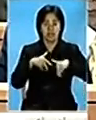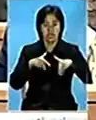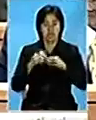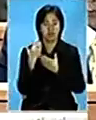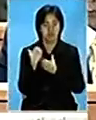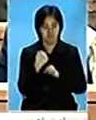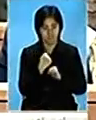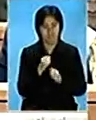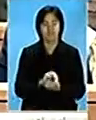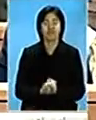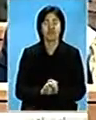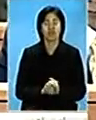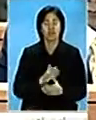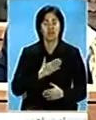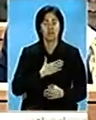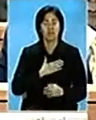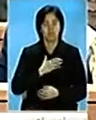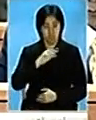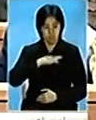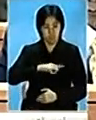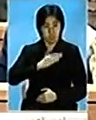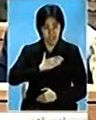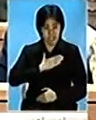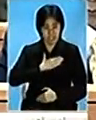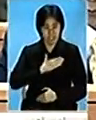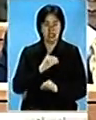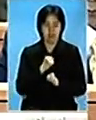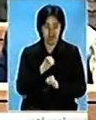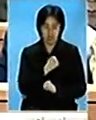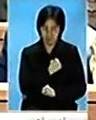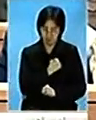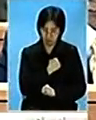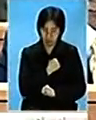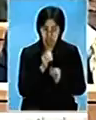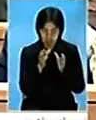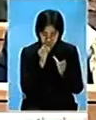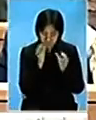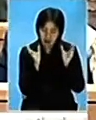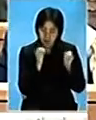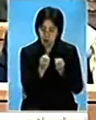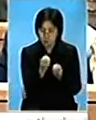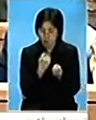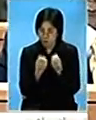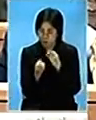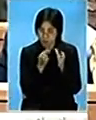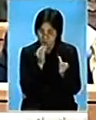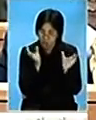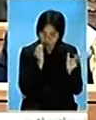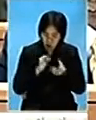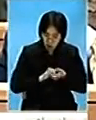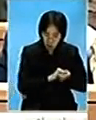ปัตย์ผมเชื่อมั่นในการที่จะต้องอดทนรับฟังความคิดเห็นแสวงหาความร่ว